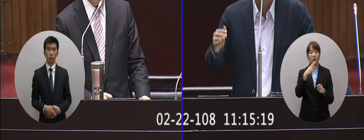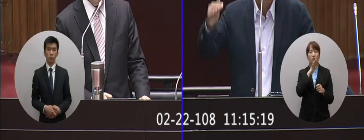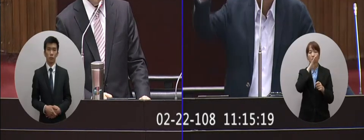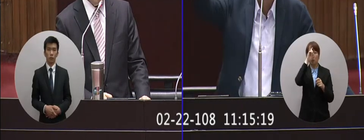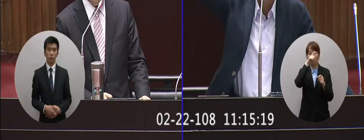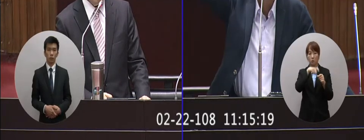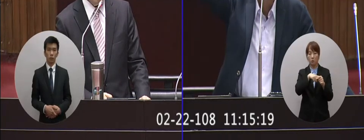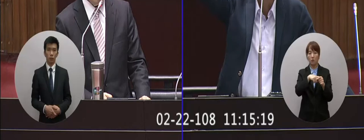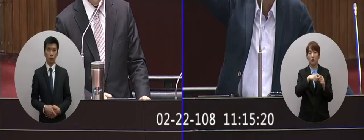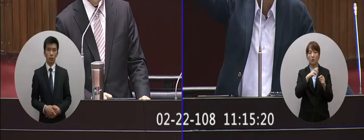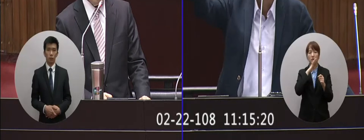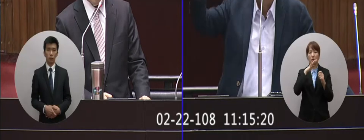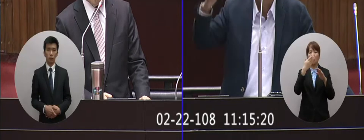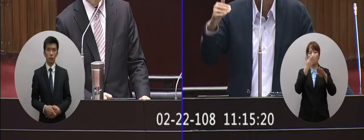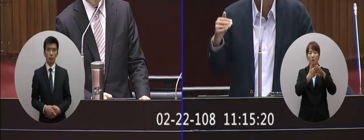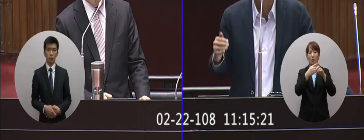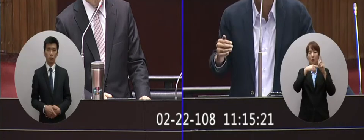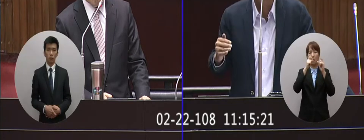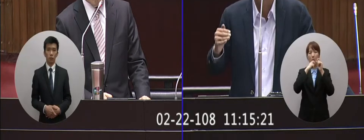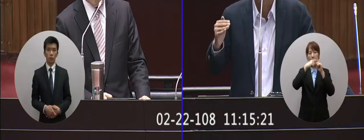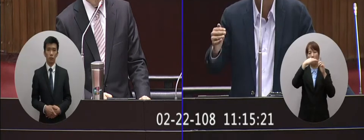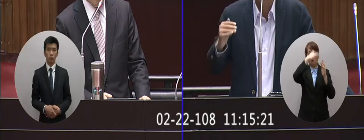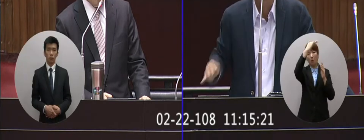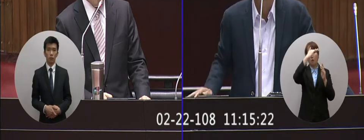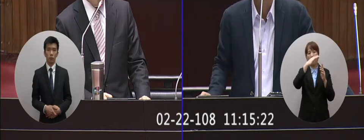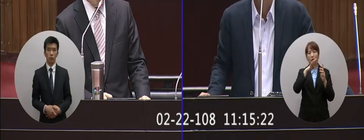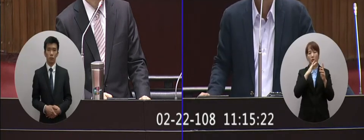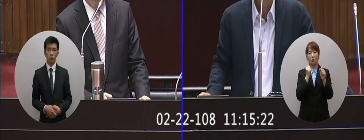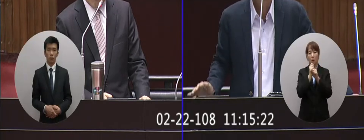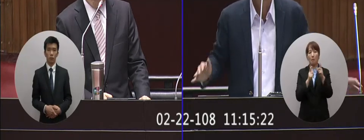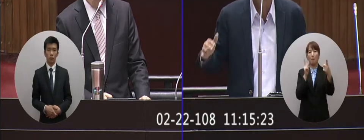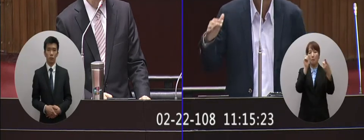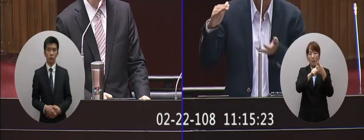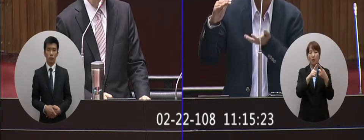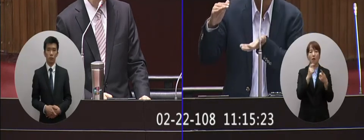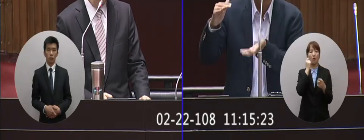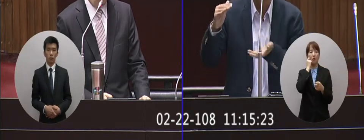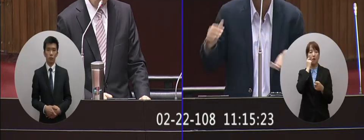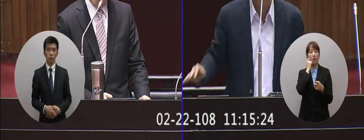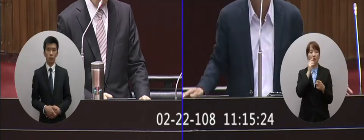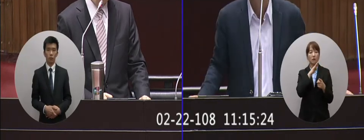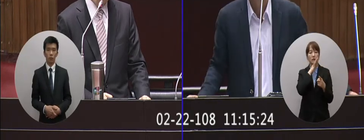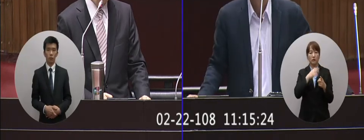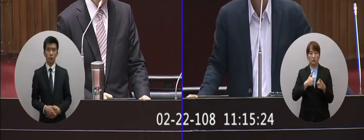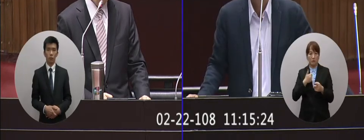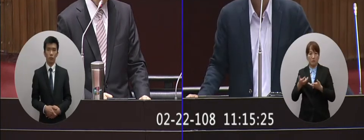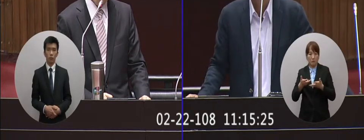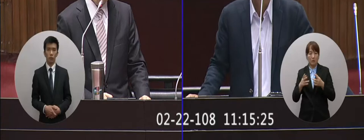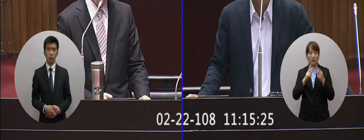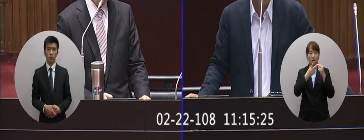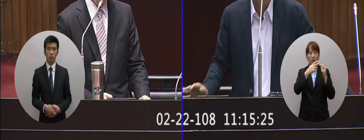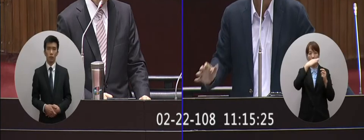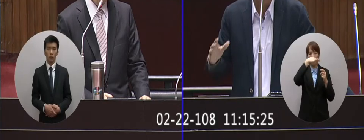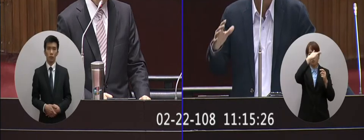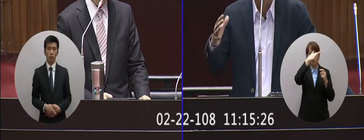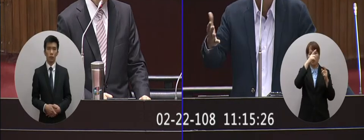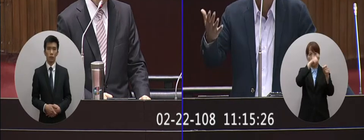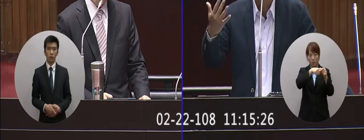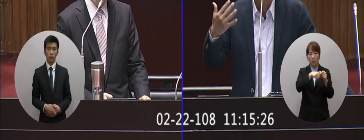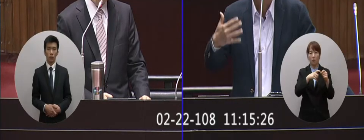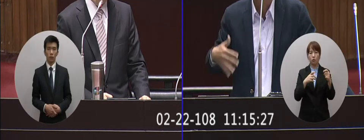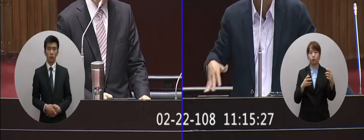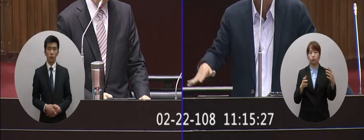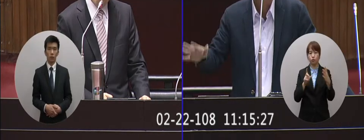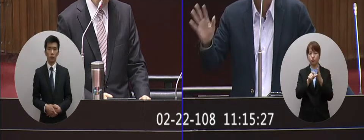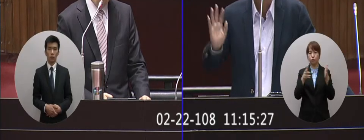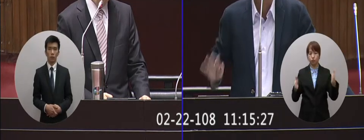想下太高，这个怕不到，这个理想跟务实之间的差距，要拜托院长，就是说在这